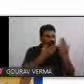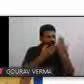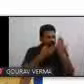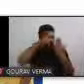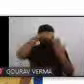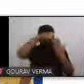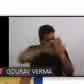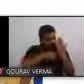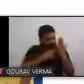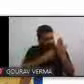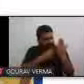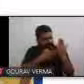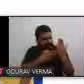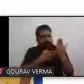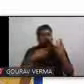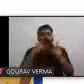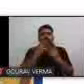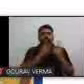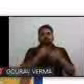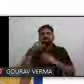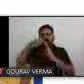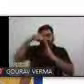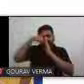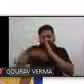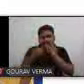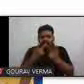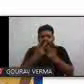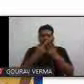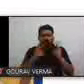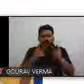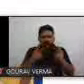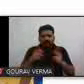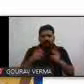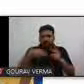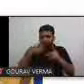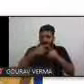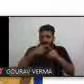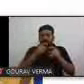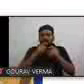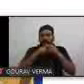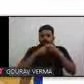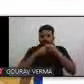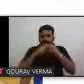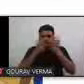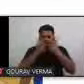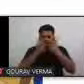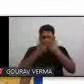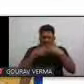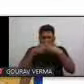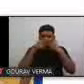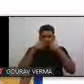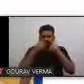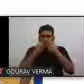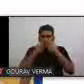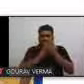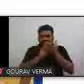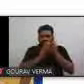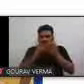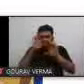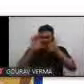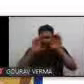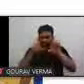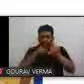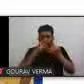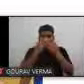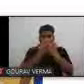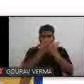visual discrimination. And problem solving, puzzles, ऊपर जो कार्ड्स रखा है, इस कार्ड में आप